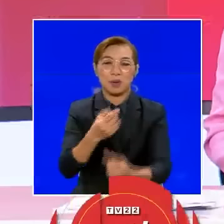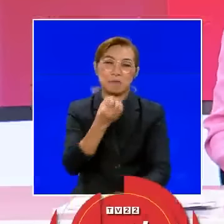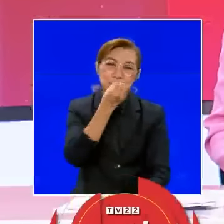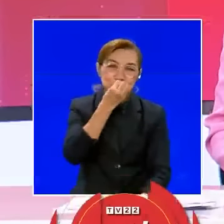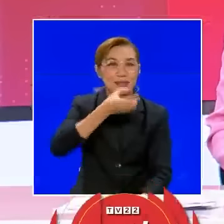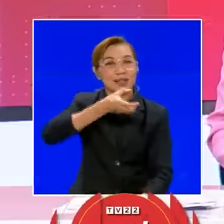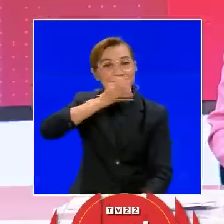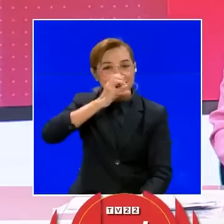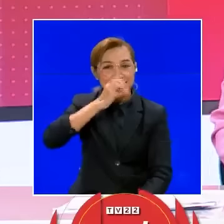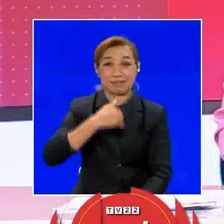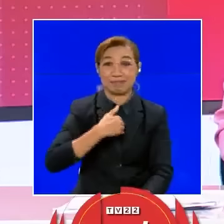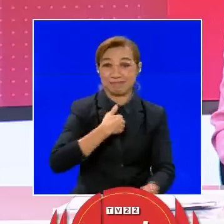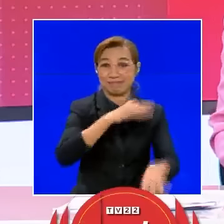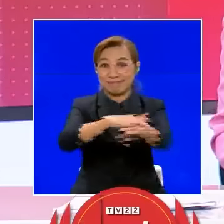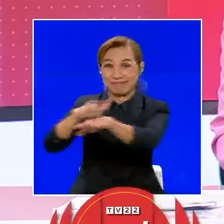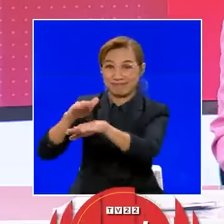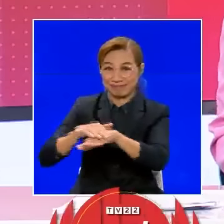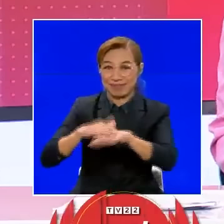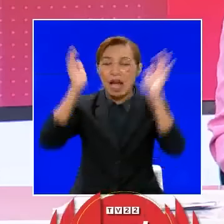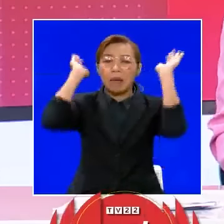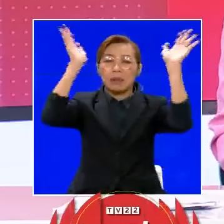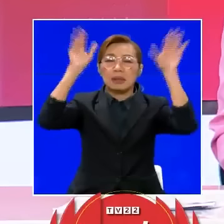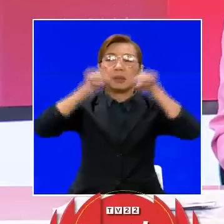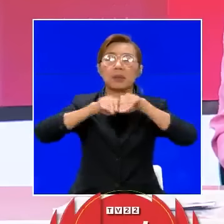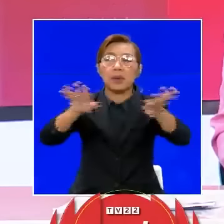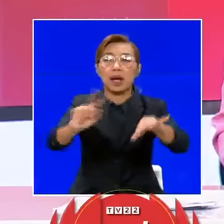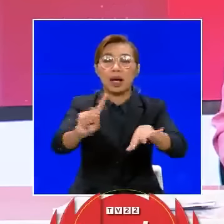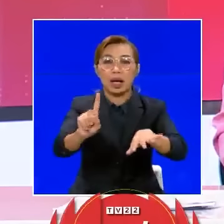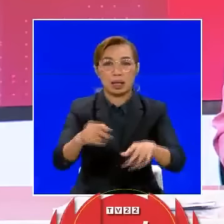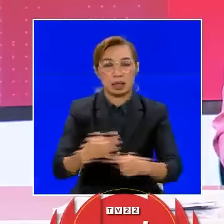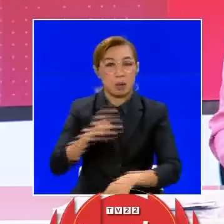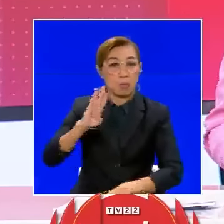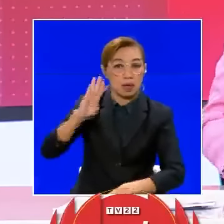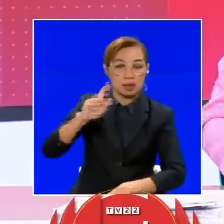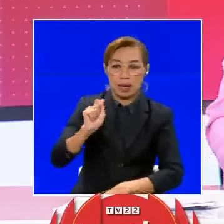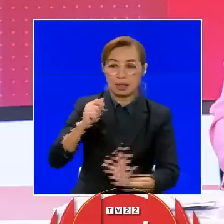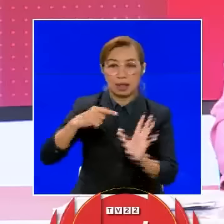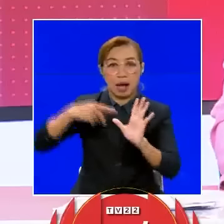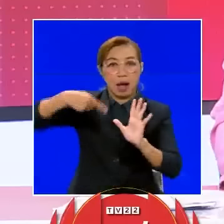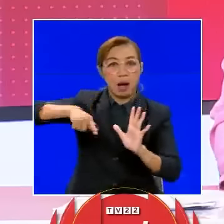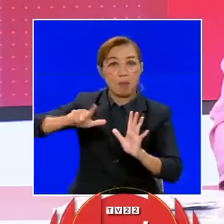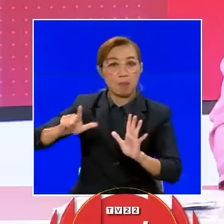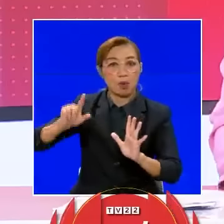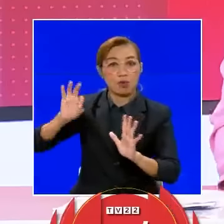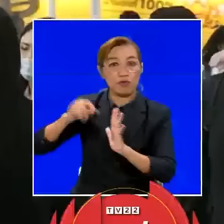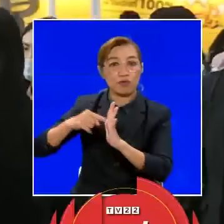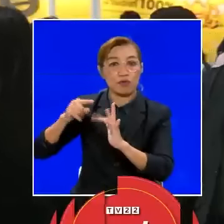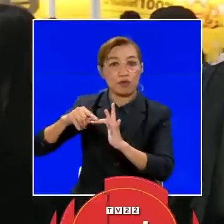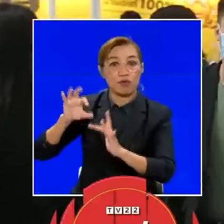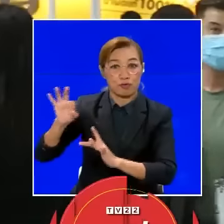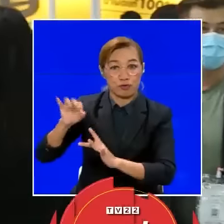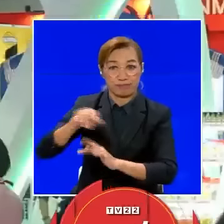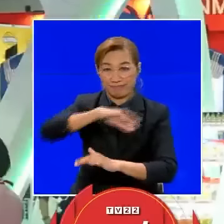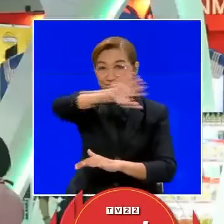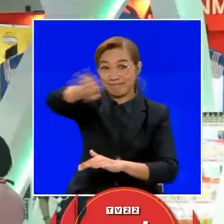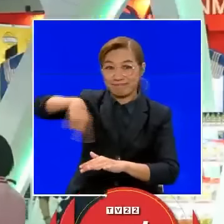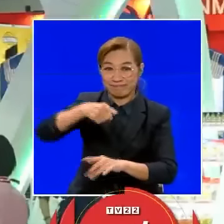ก็อยากจะเชิญชวนแล้วก็ประชาสัมพันธ์ค่ะอัมพลฟู้ดก็ขอเชิญชวนร่วมงานไทเฟกอนุกาเอเชี